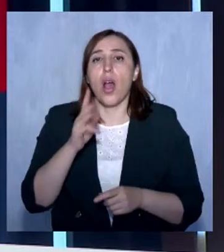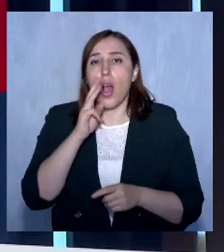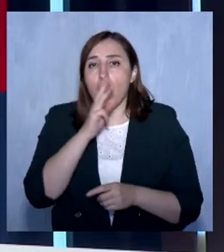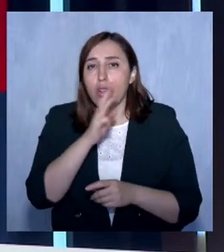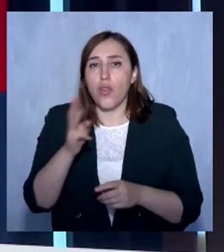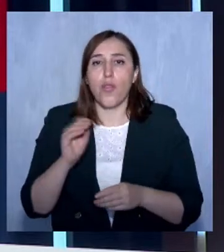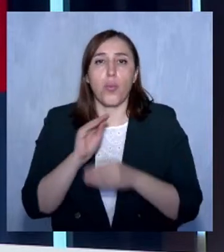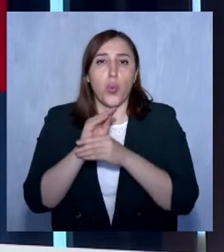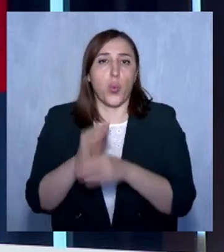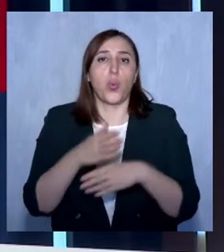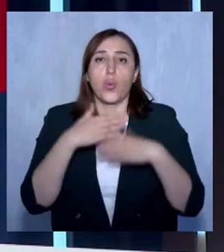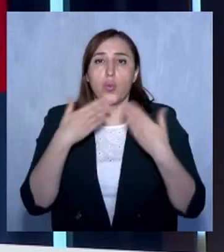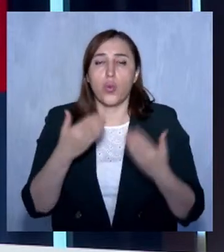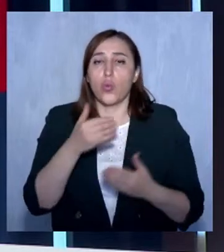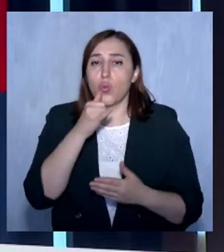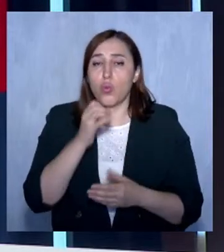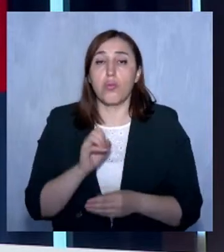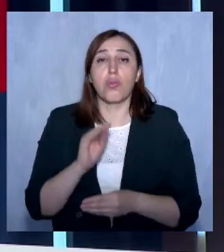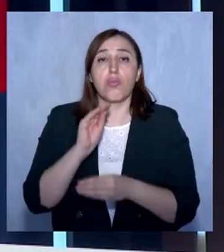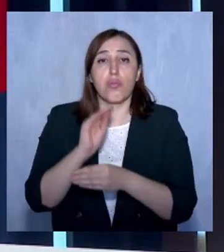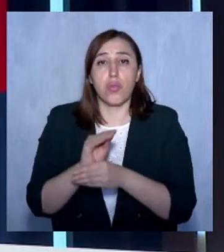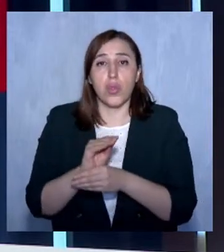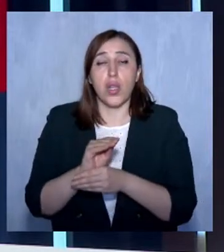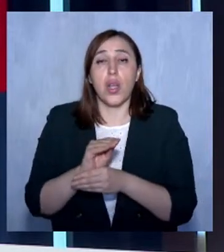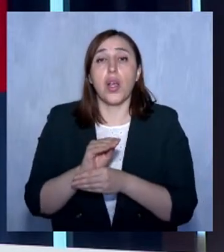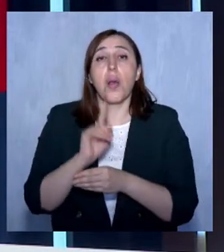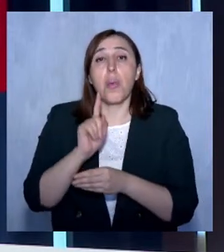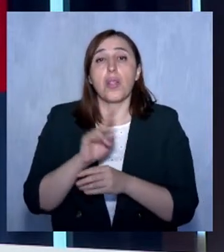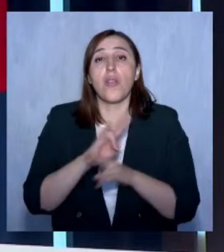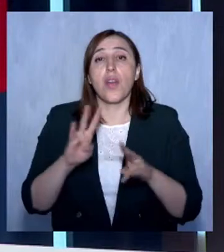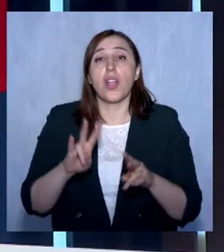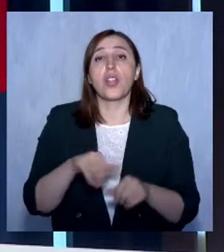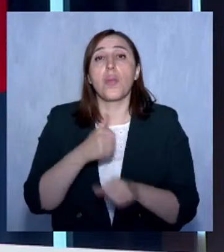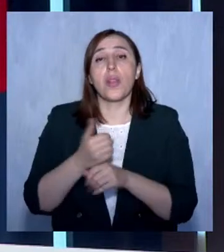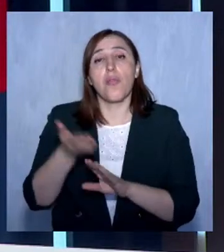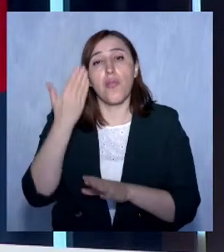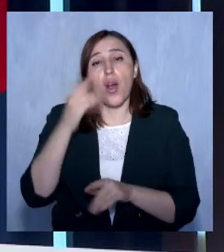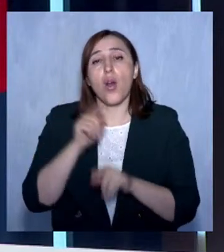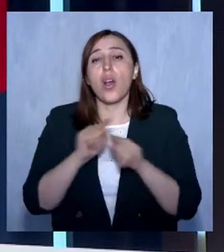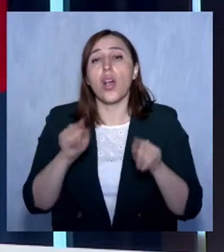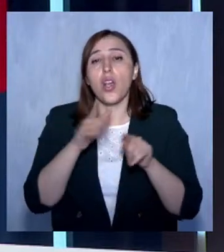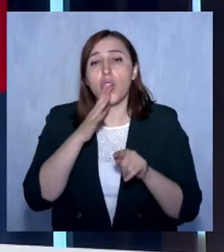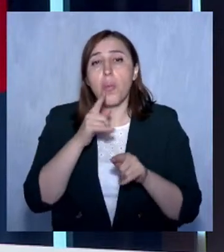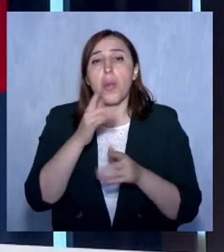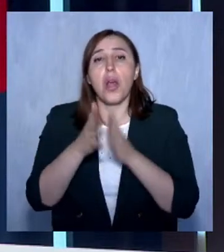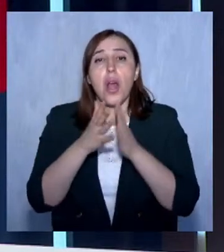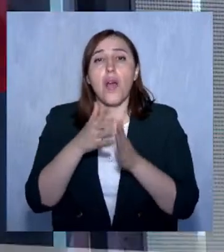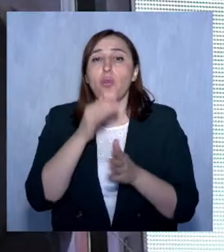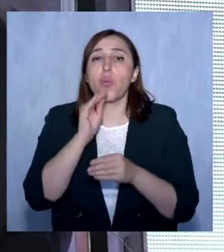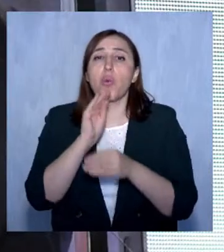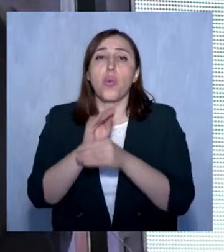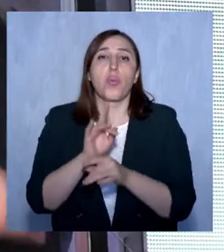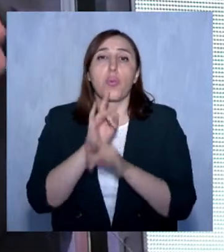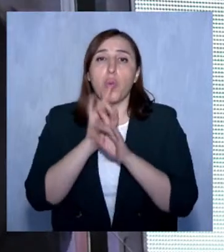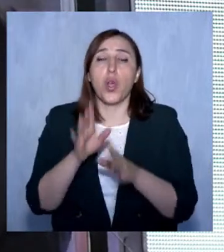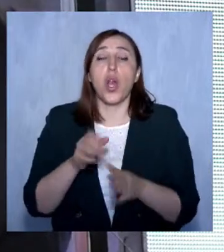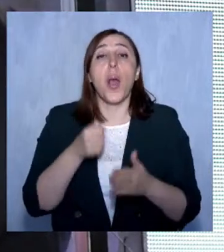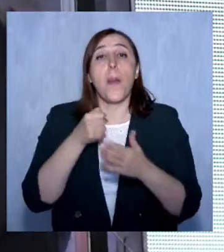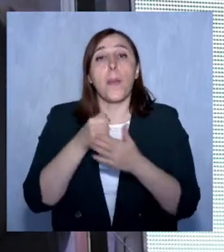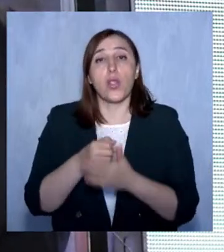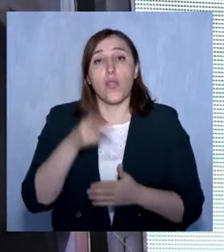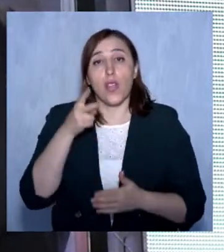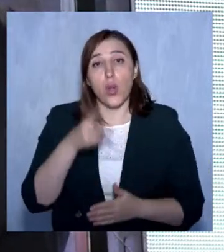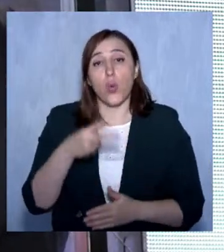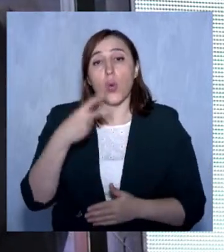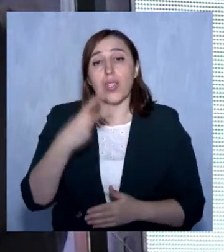չեն ավելանում։ ժրի թանկացումը հակաստում էր վարճապետ նիկոլ պաշինյանի նախնտրական խոստմանը։ Նինչև եվ